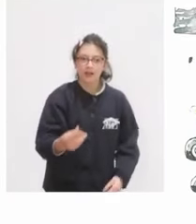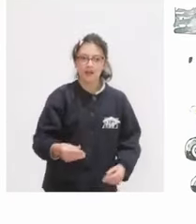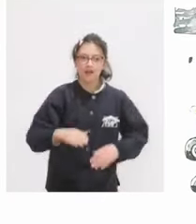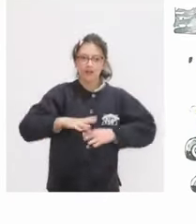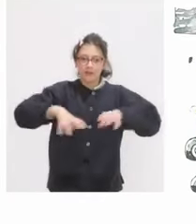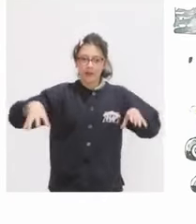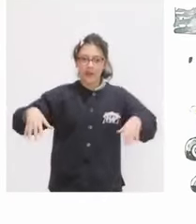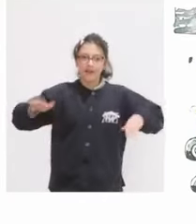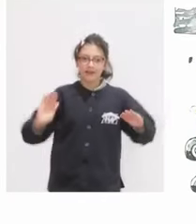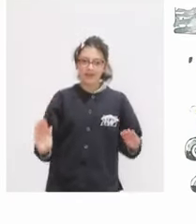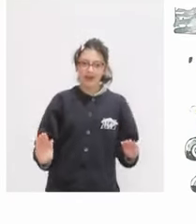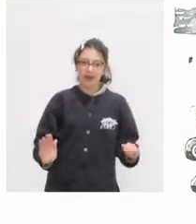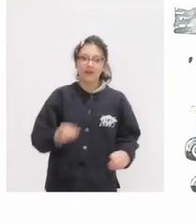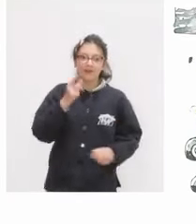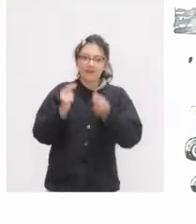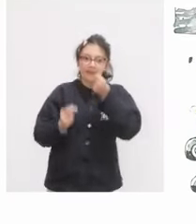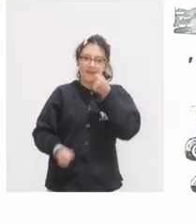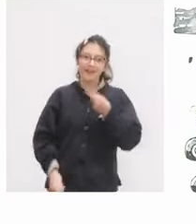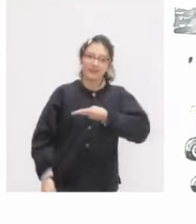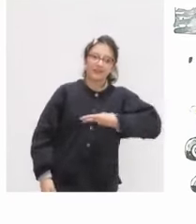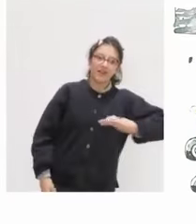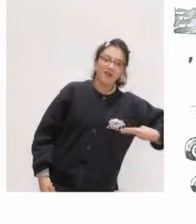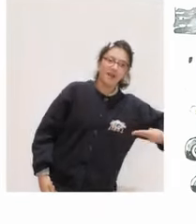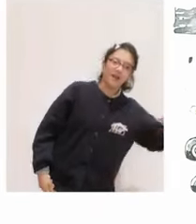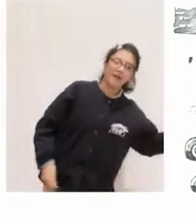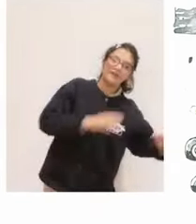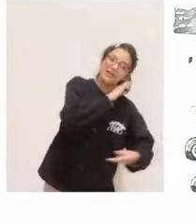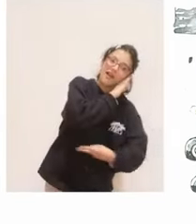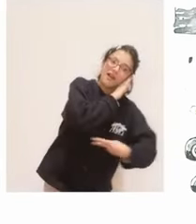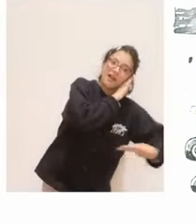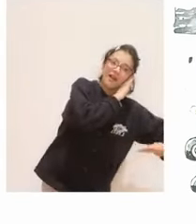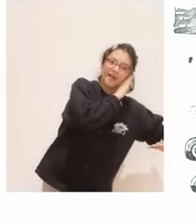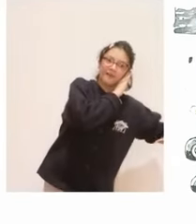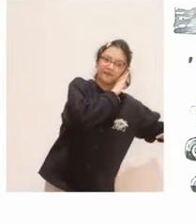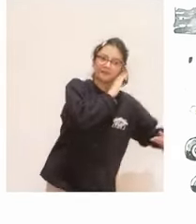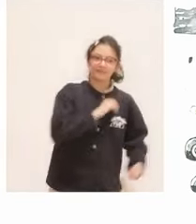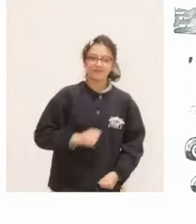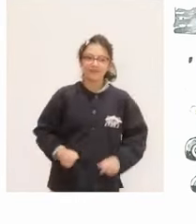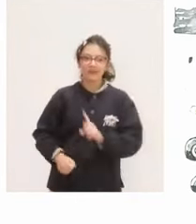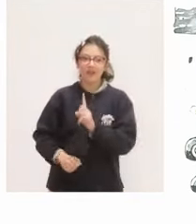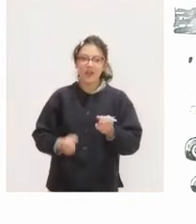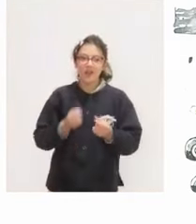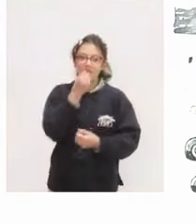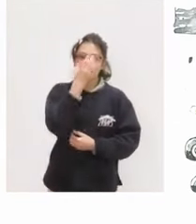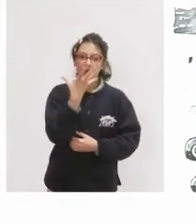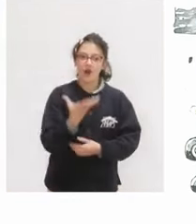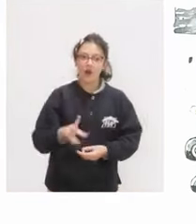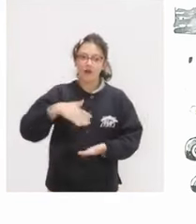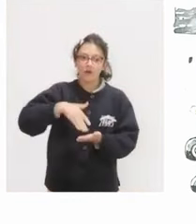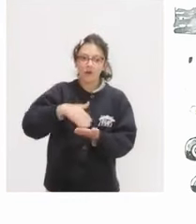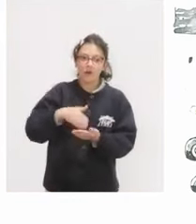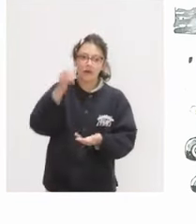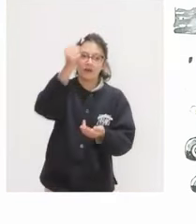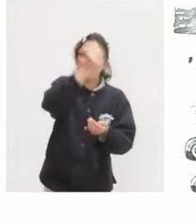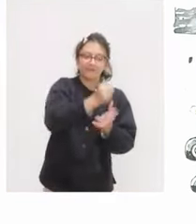un homme endormi sur un banc et lui met de jolies